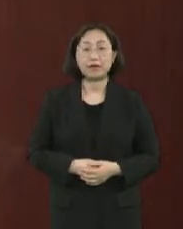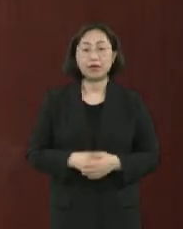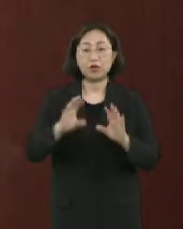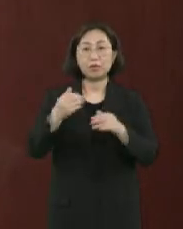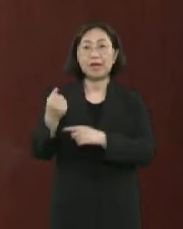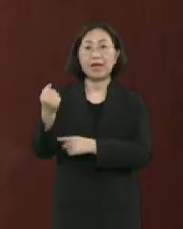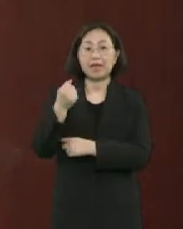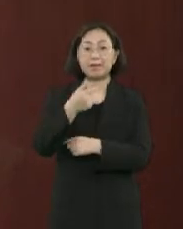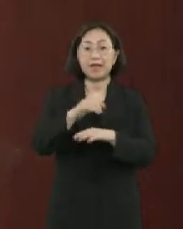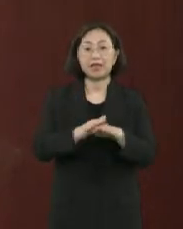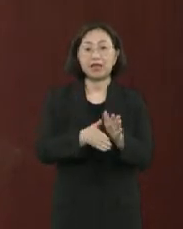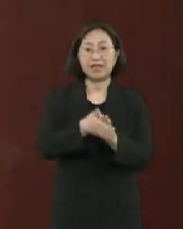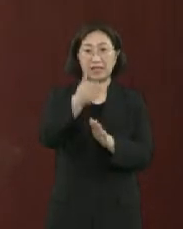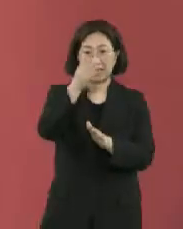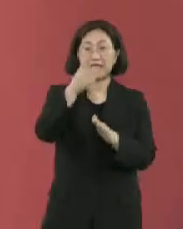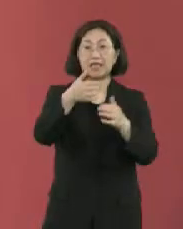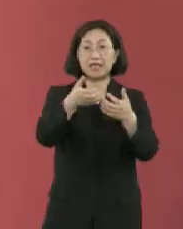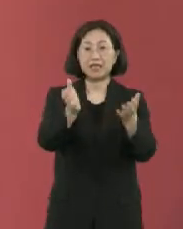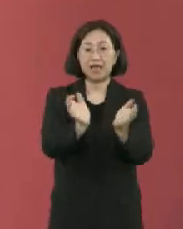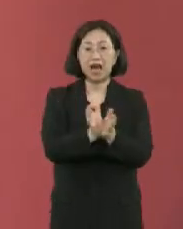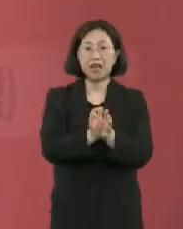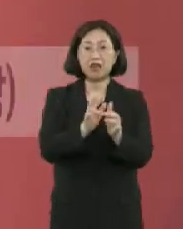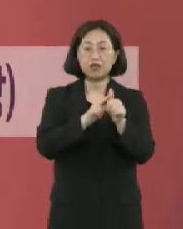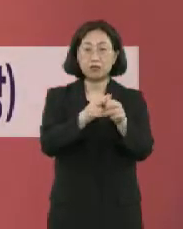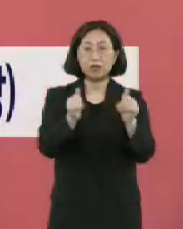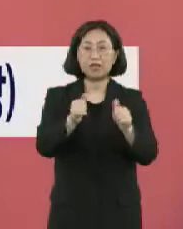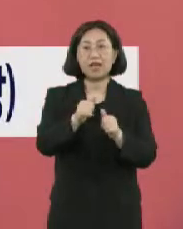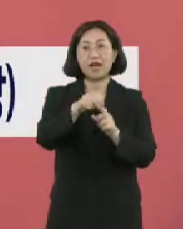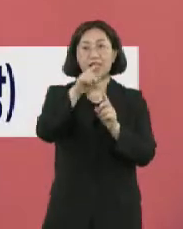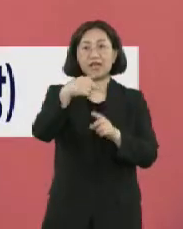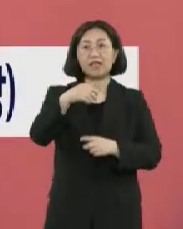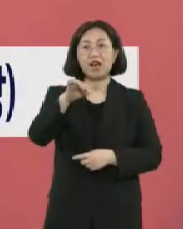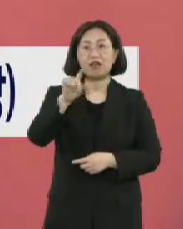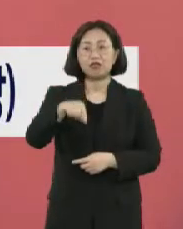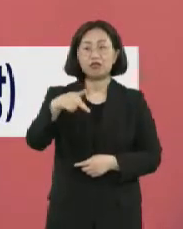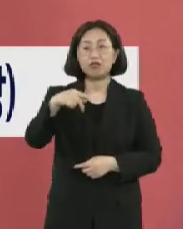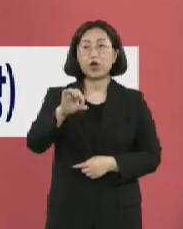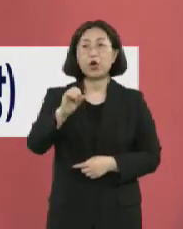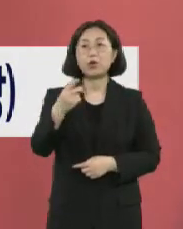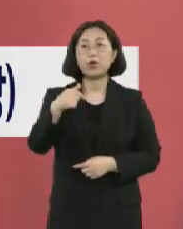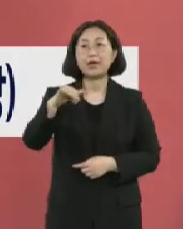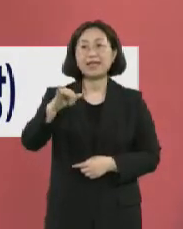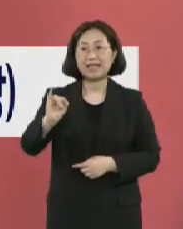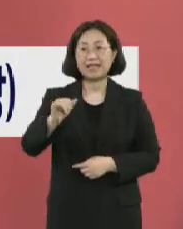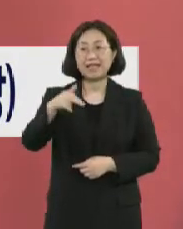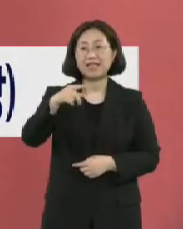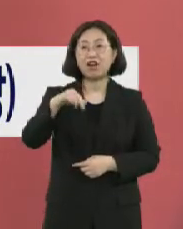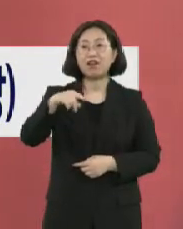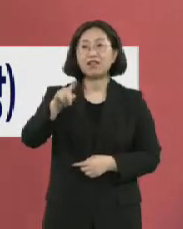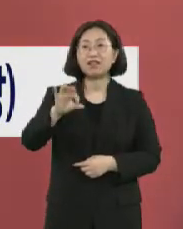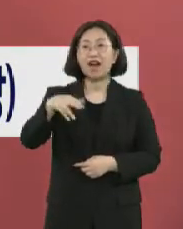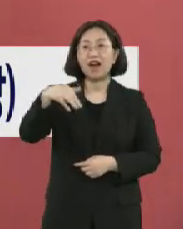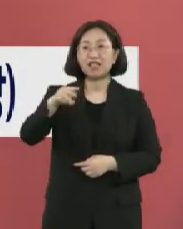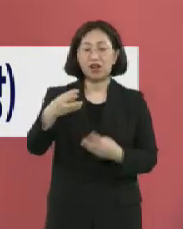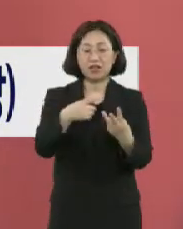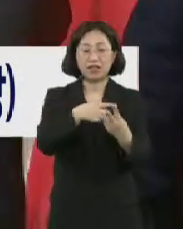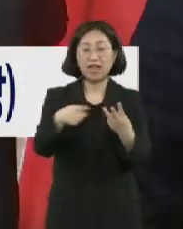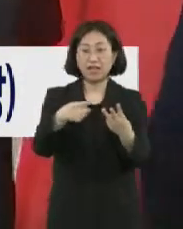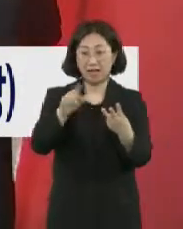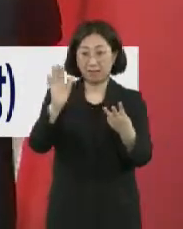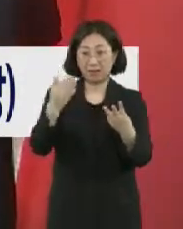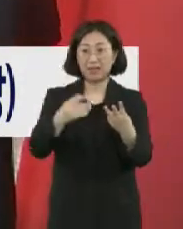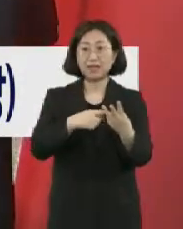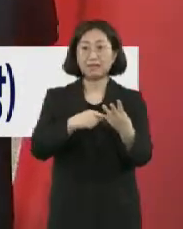국민의 이미 대전시장 최종 경선 후보로 이장우 정용기 전 의원과 총 상철 전 충남대 총장 등 3명을 확정했습니다